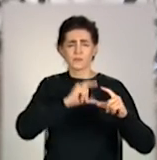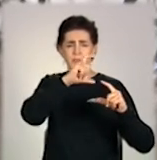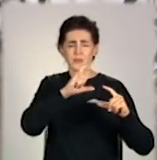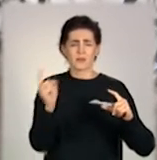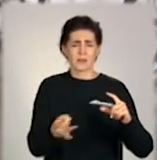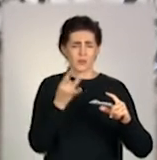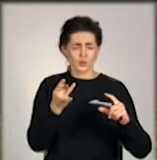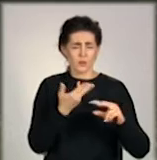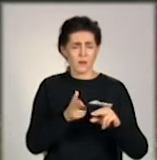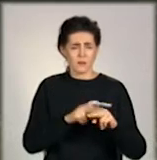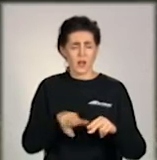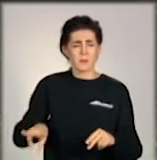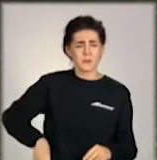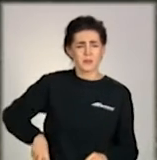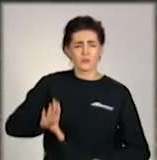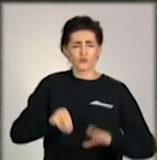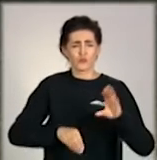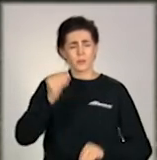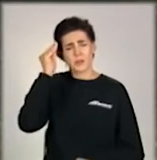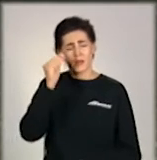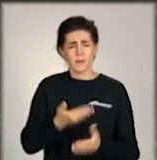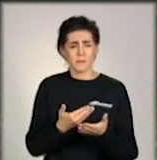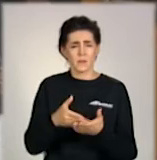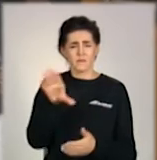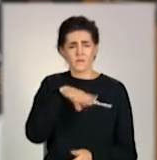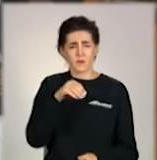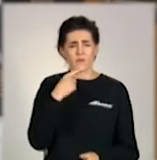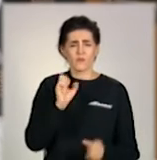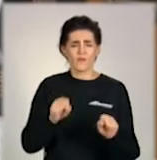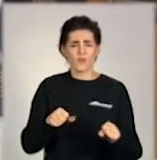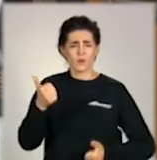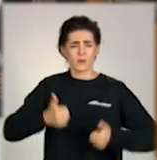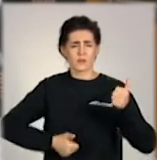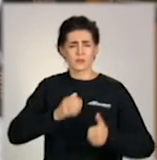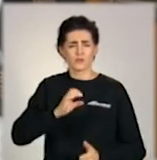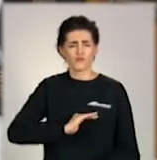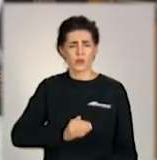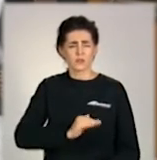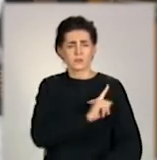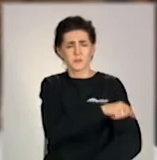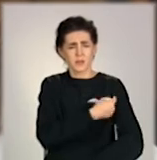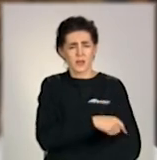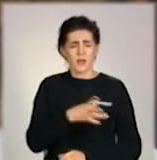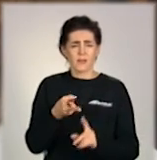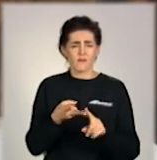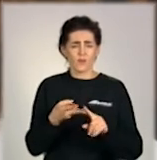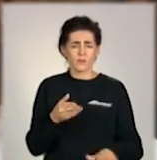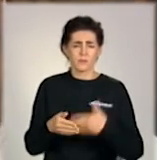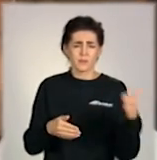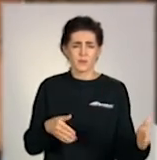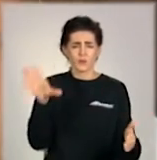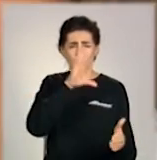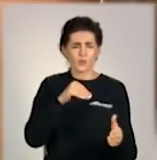разів. В адміністрації вважають, з одного боку це дозволить конкурувати з приватними лікарнями. З іншого, слід уважно